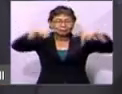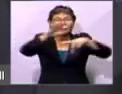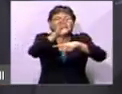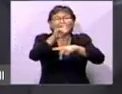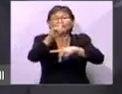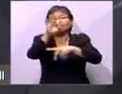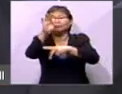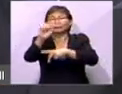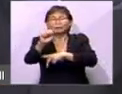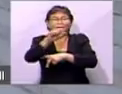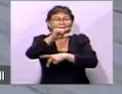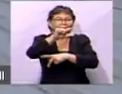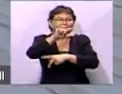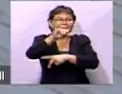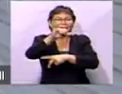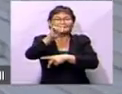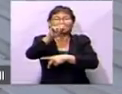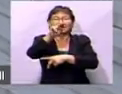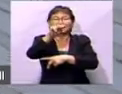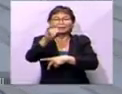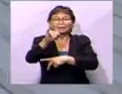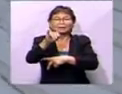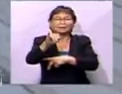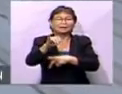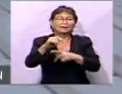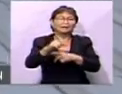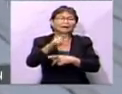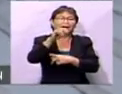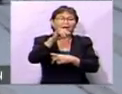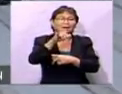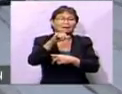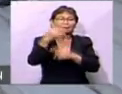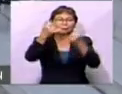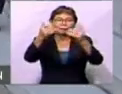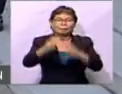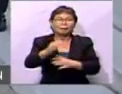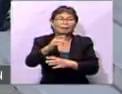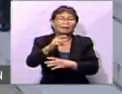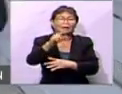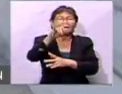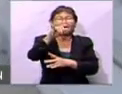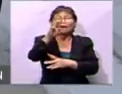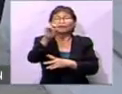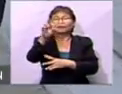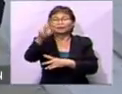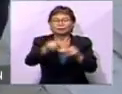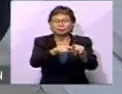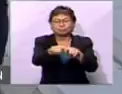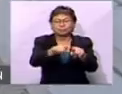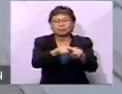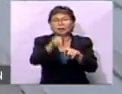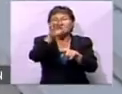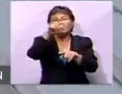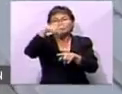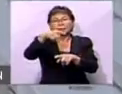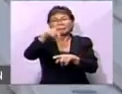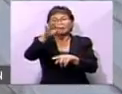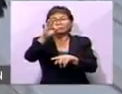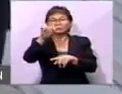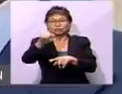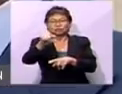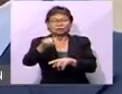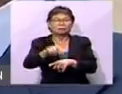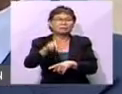FIFA Gianni Infantino, legenda Ivory Coast Didier Drogba dan penyerang PSG Kylian